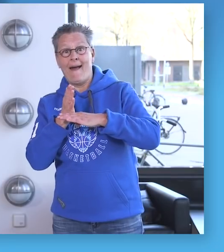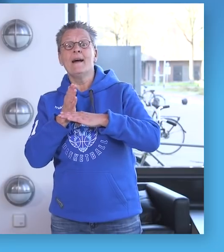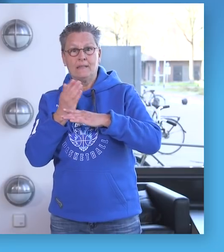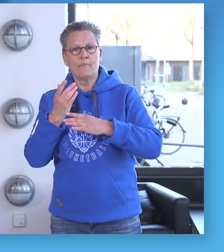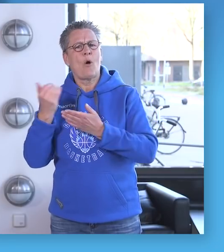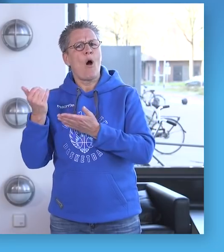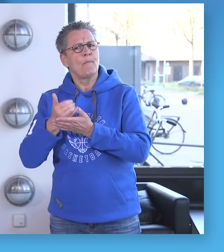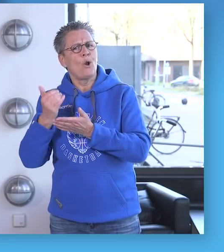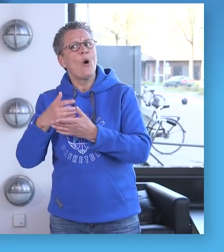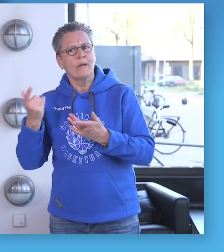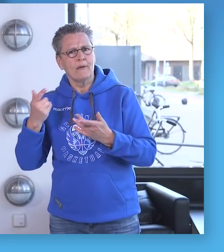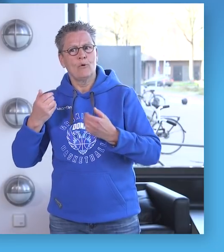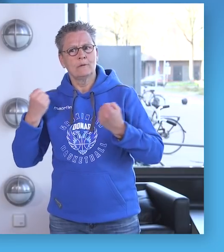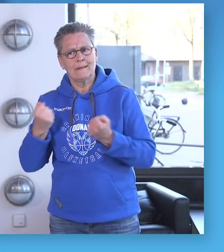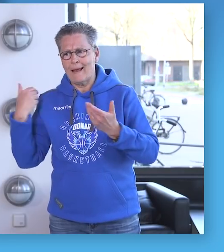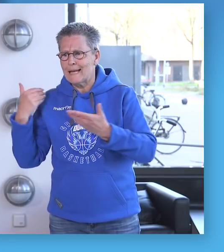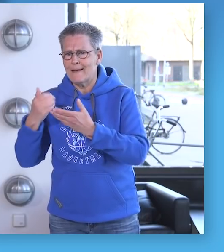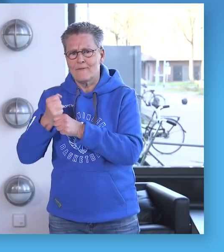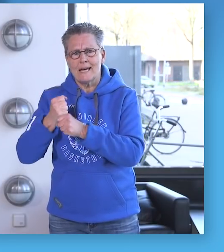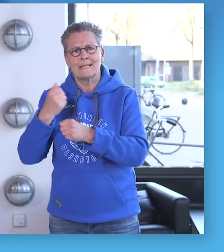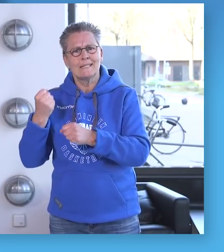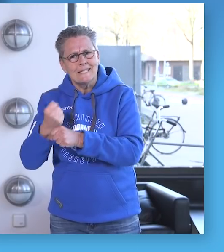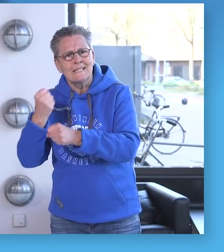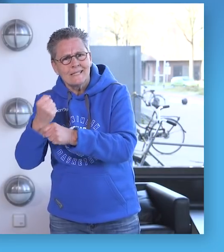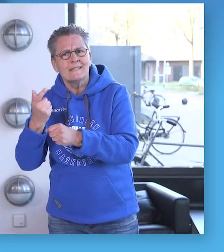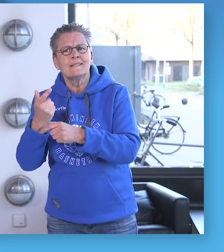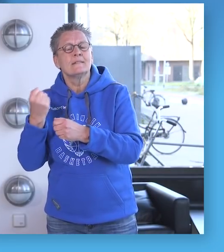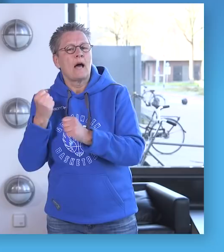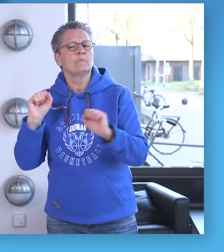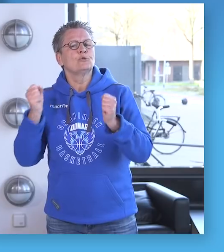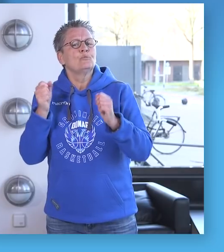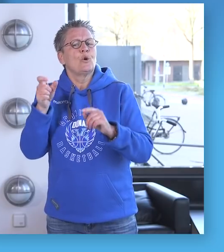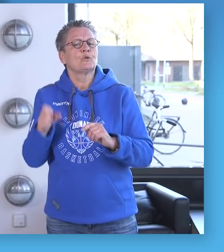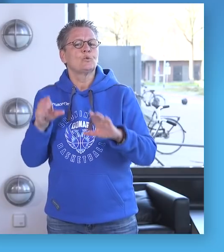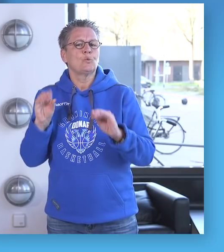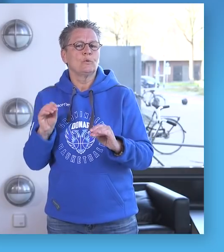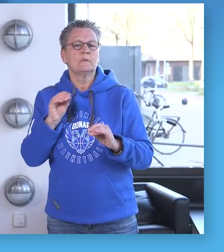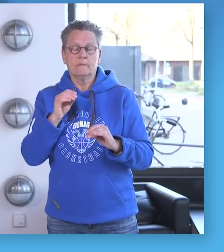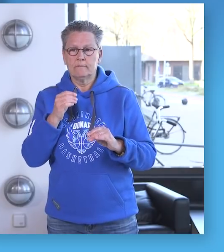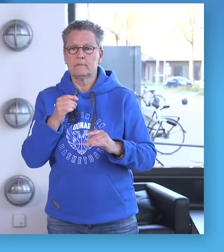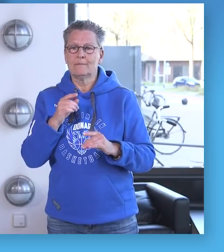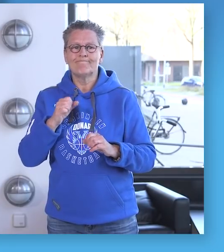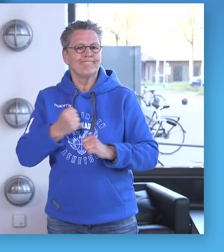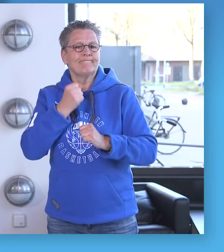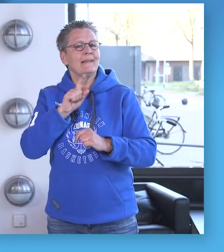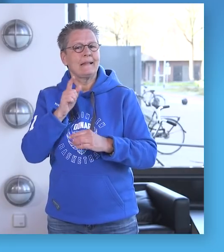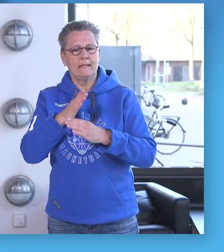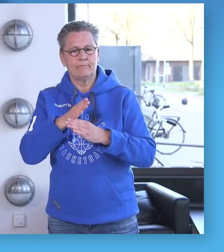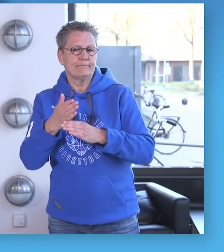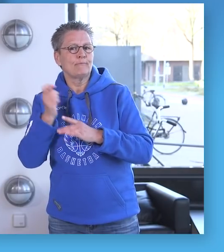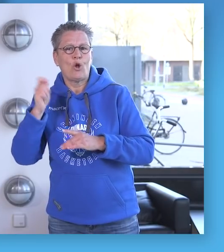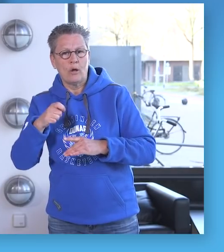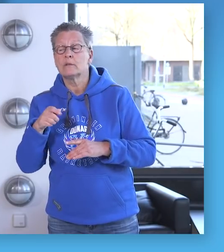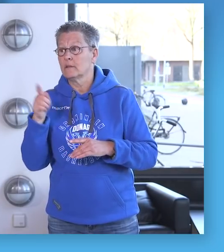trainen en het harde werken. Daarvoor doe je het als sporter. En zonder dat dat net niet gelukt is. Ja, Jan, dat staat nog steeds in mijn